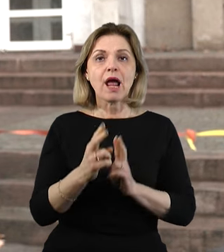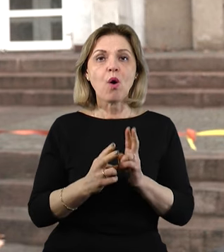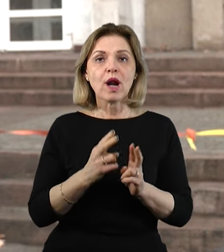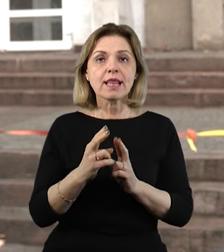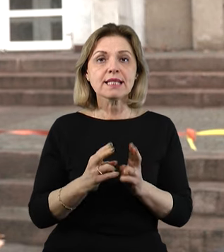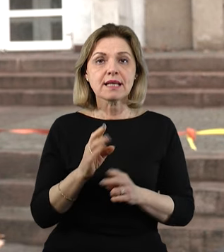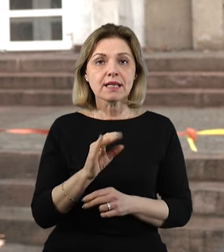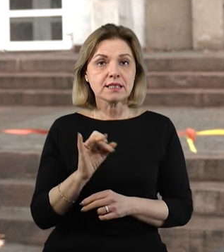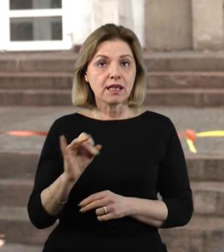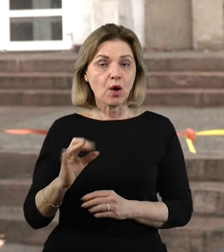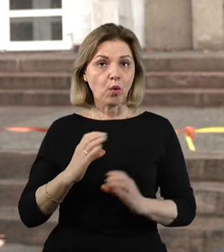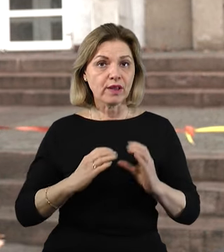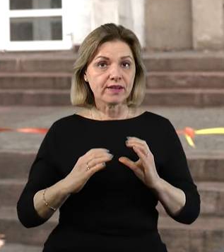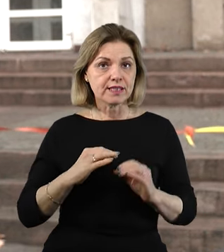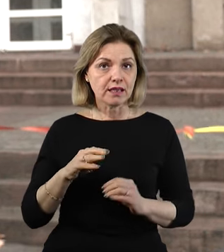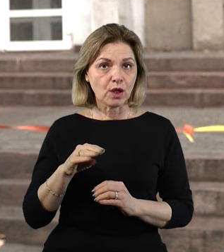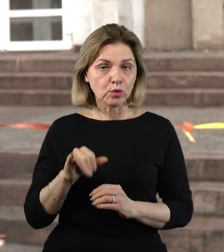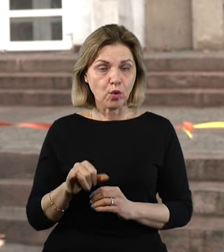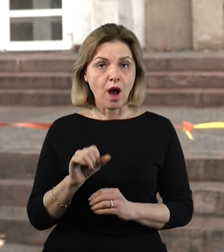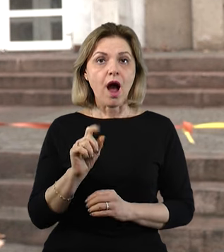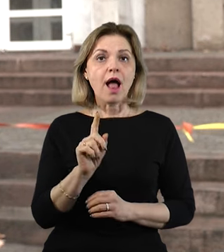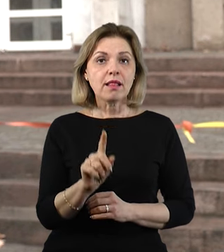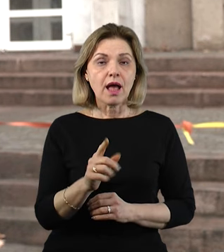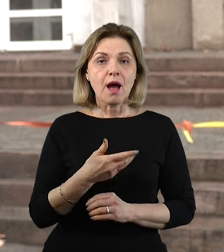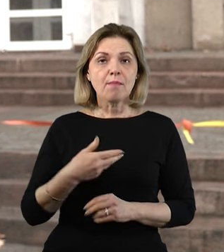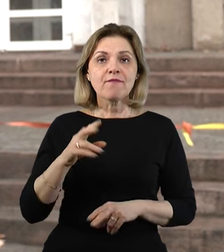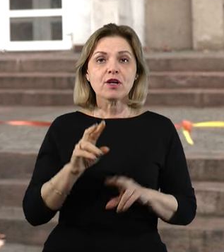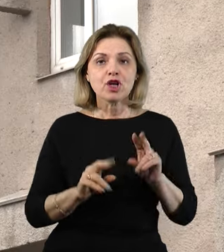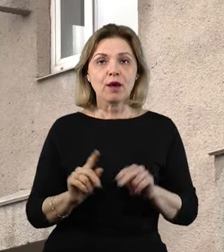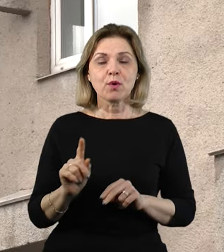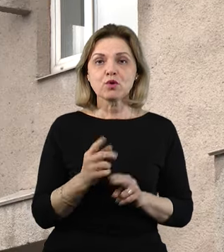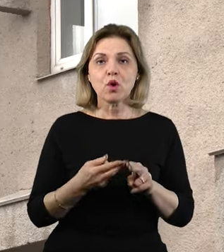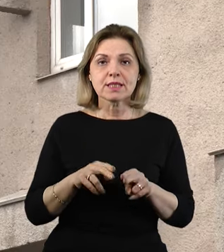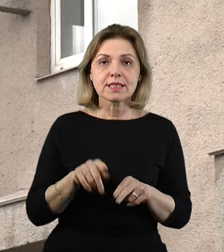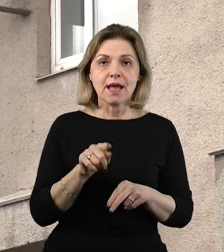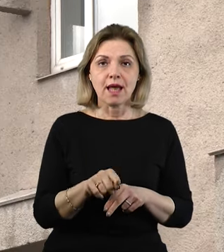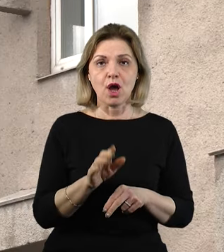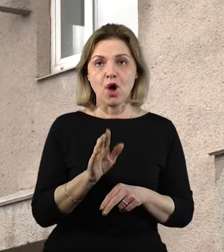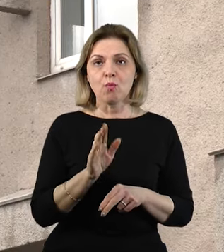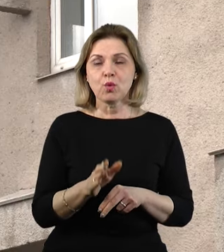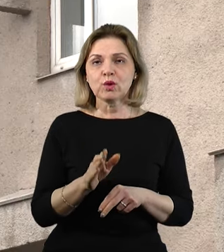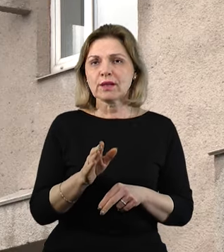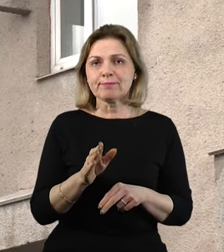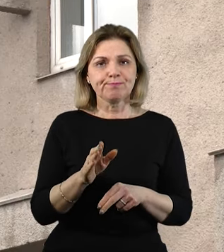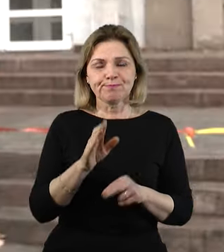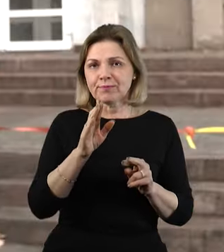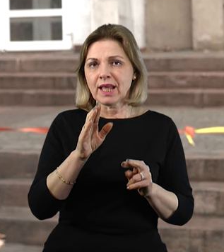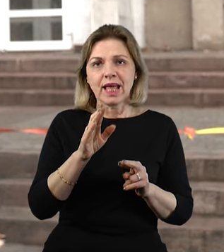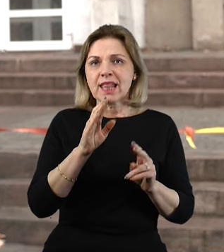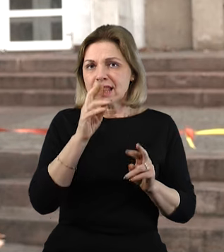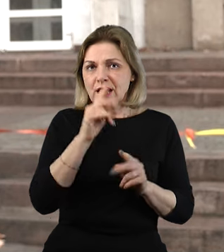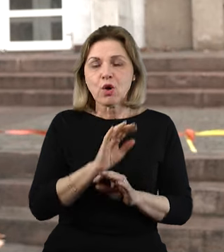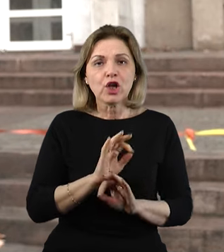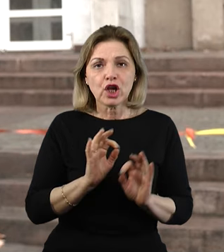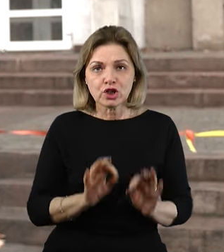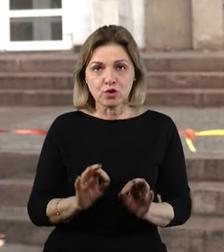реорганізації університету, але ми вважаємо, що це буде нелогічно. Тобто у